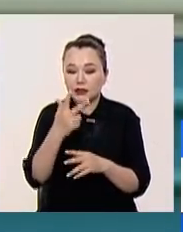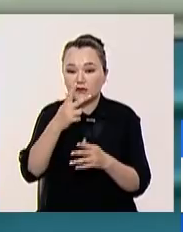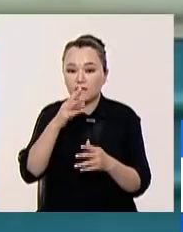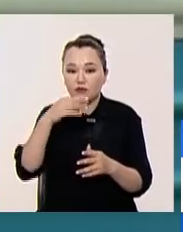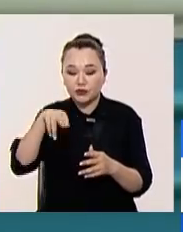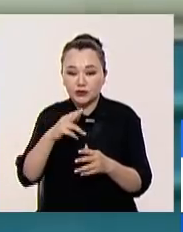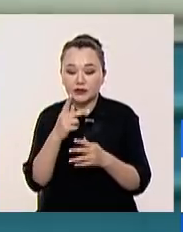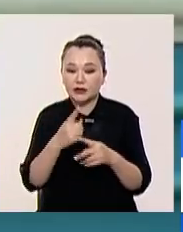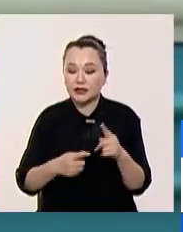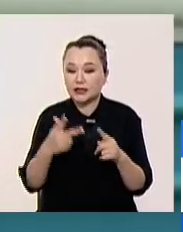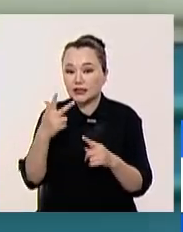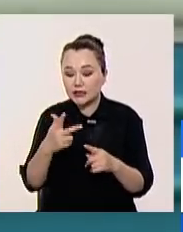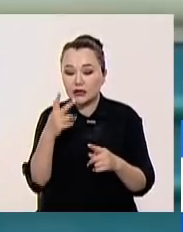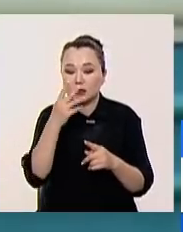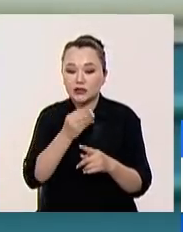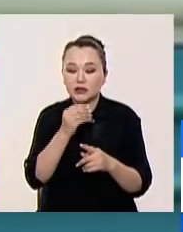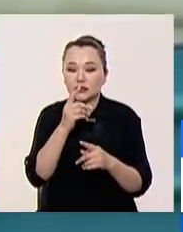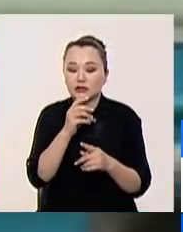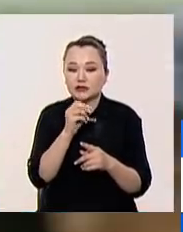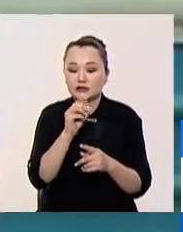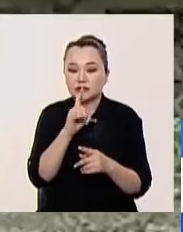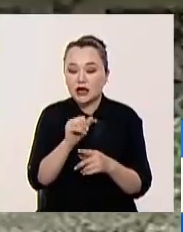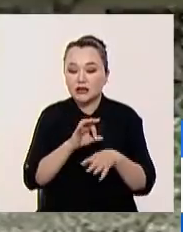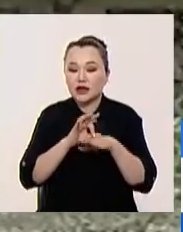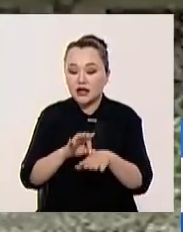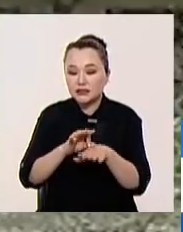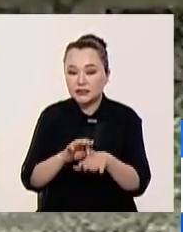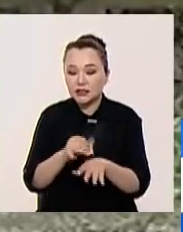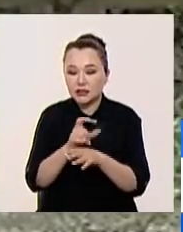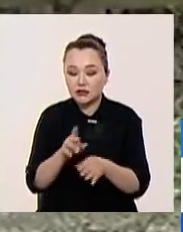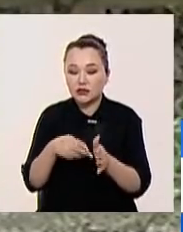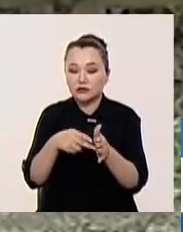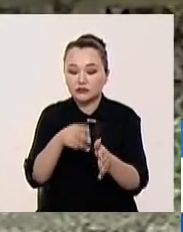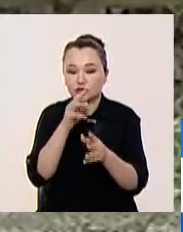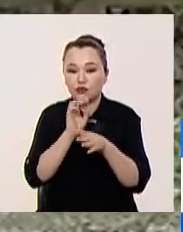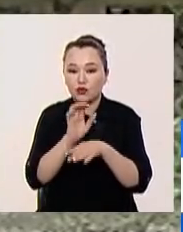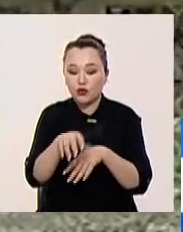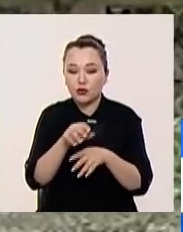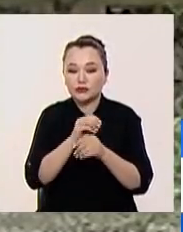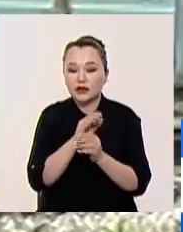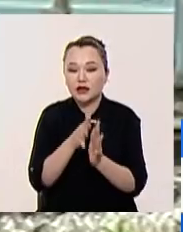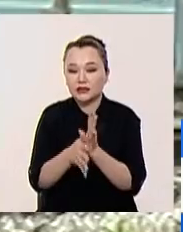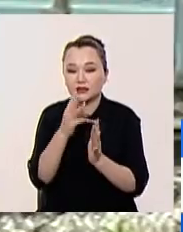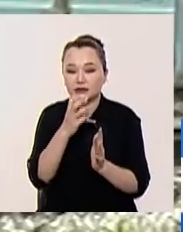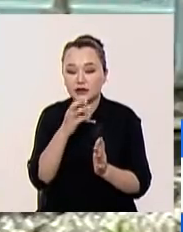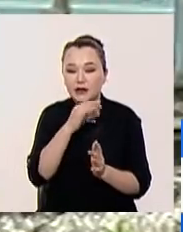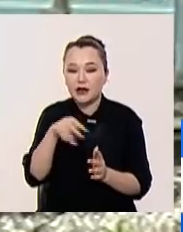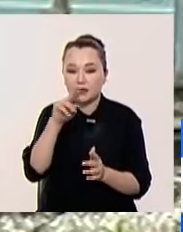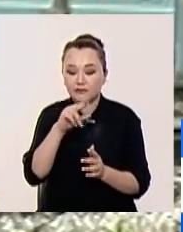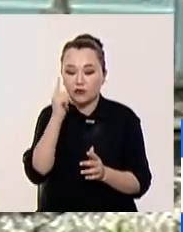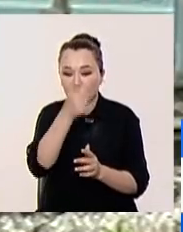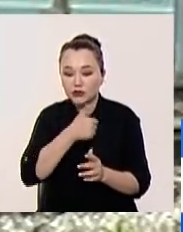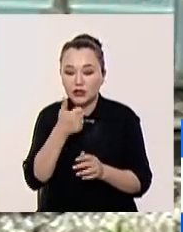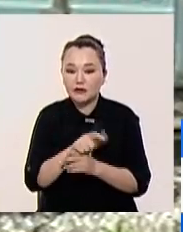оплаты труда компенсируются за счет транзита. На зарплаты железнодорожников уходит 300 миллиардов тенге в год. Также руководство